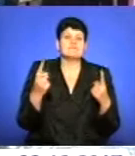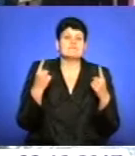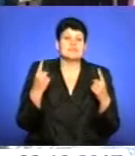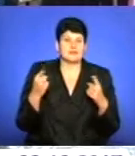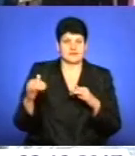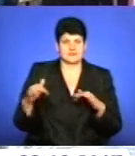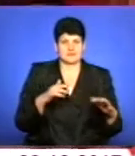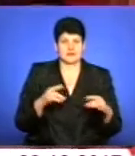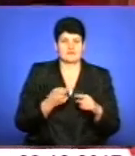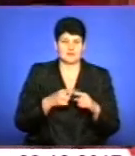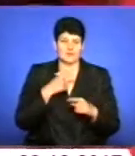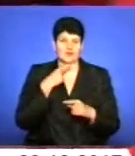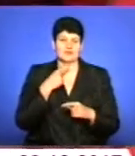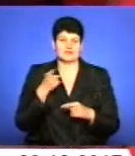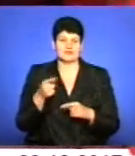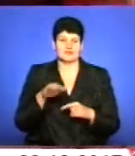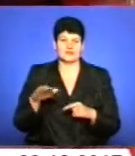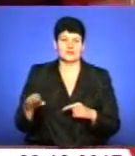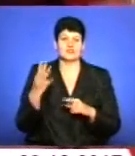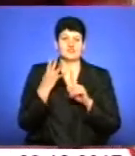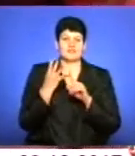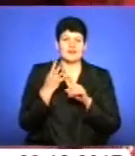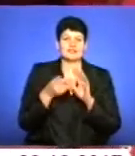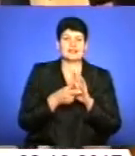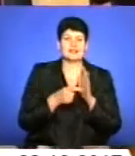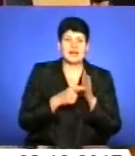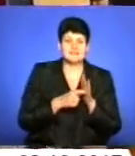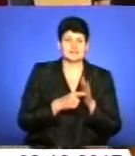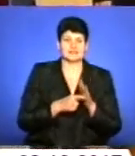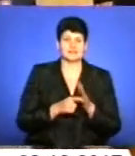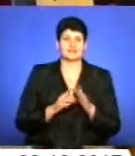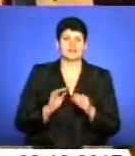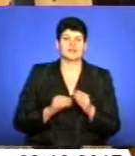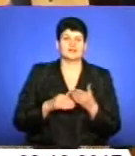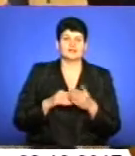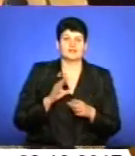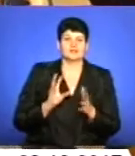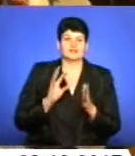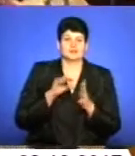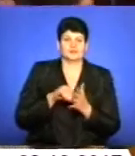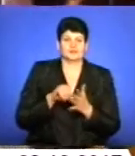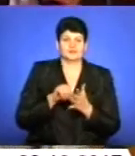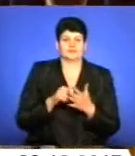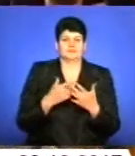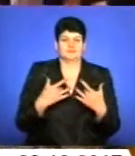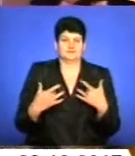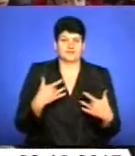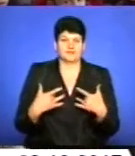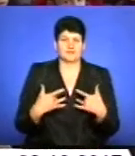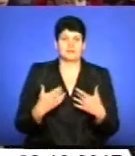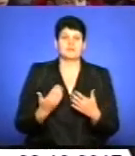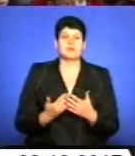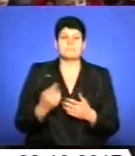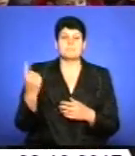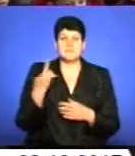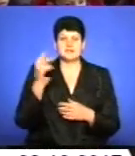переконують тернопільські учні. Четвертокласники не тільки долучилися до акторської справи, а й довели новому формату шкільних ранків бути.